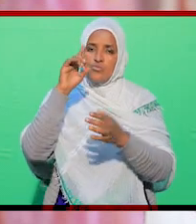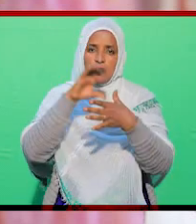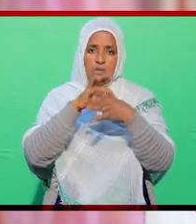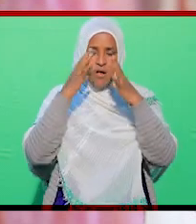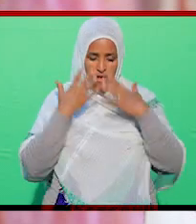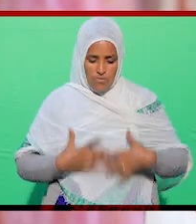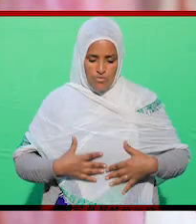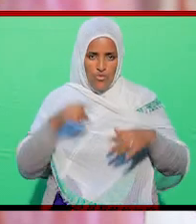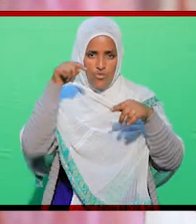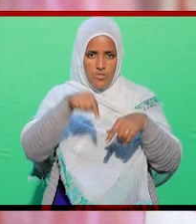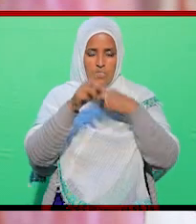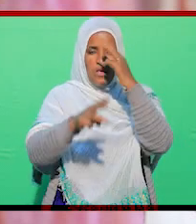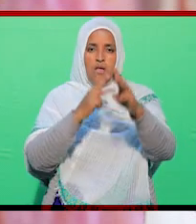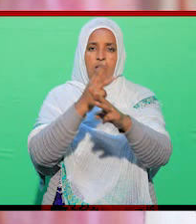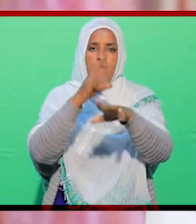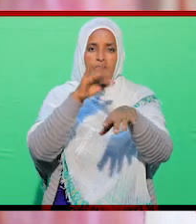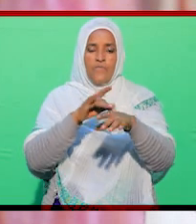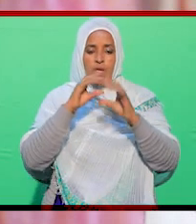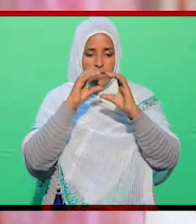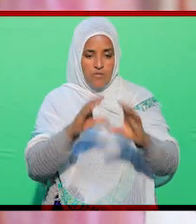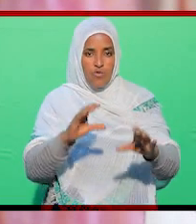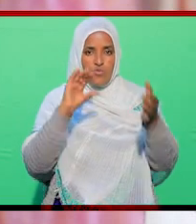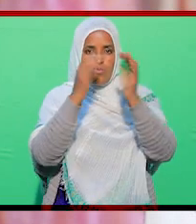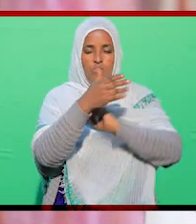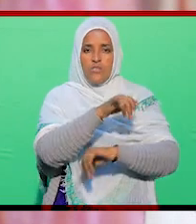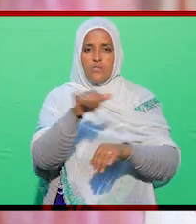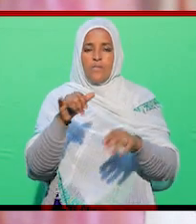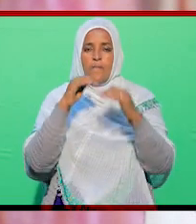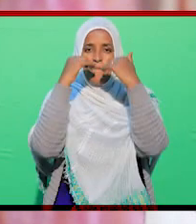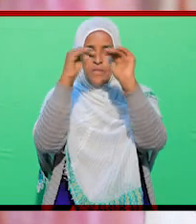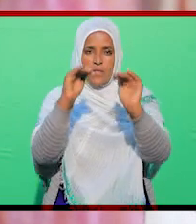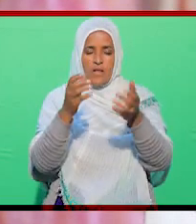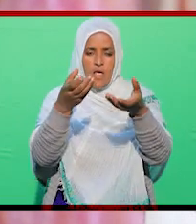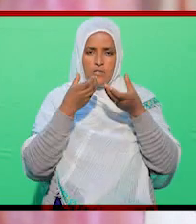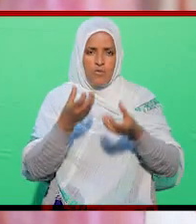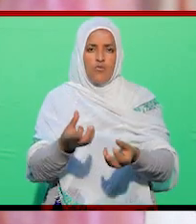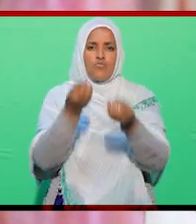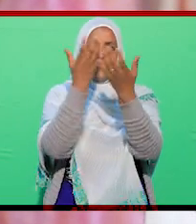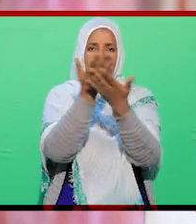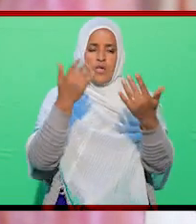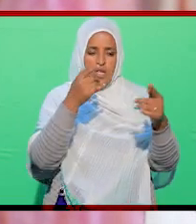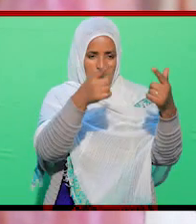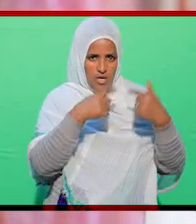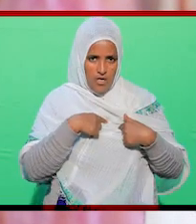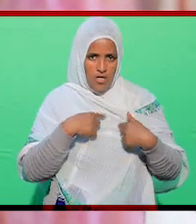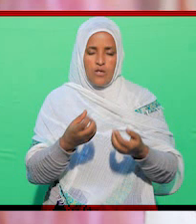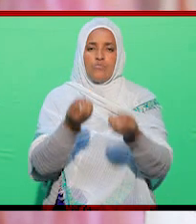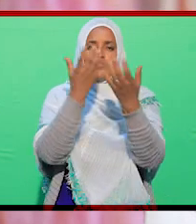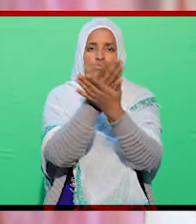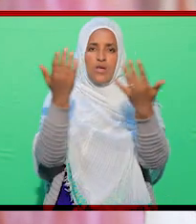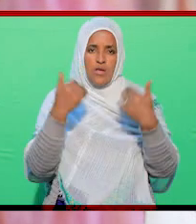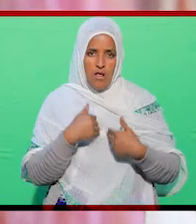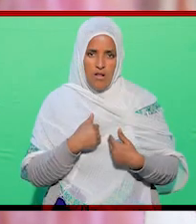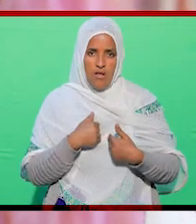አምላካችን ፈጣሪያችን እርሱ ስጋ ለብሶ በዚህ ዓለም መምህር እንደመሆኑ መጠን ያስተማረን ብዙ ነገር